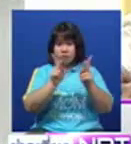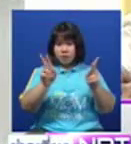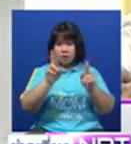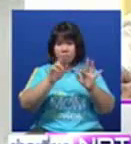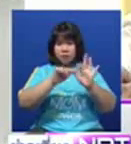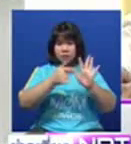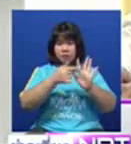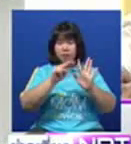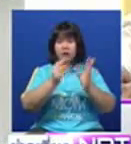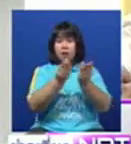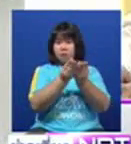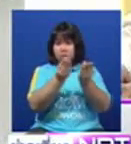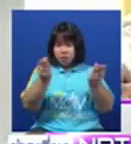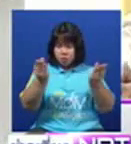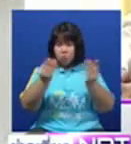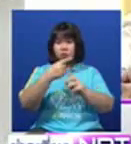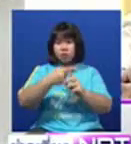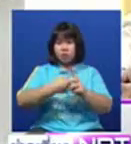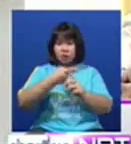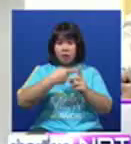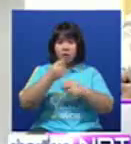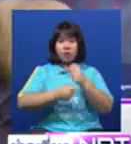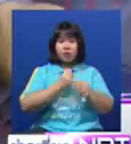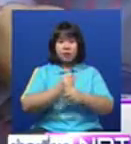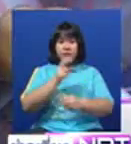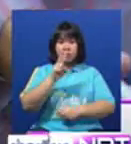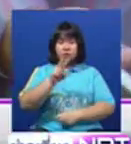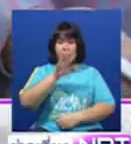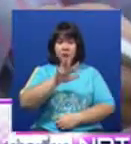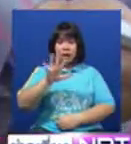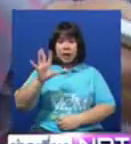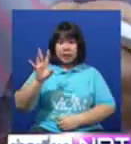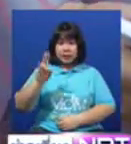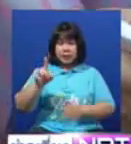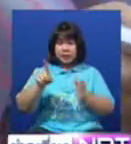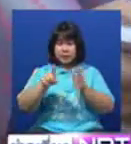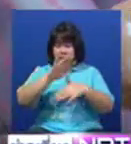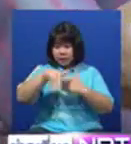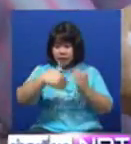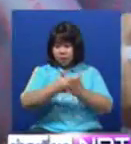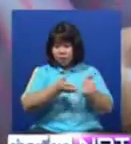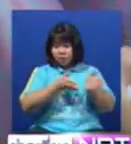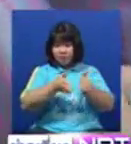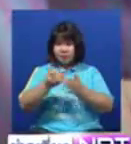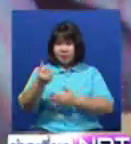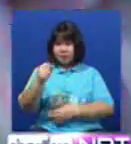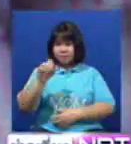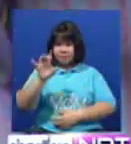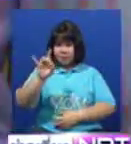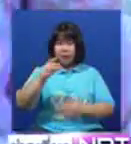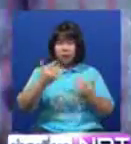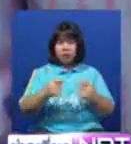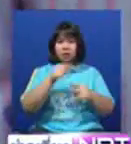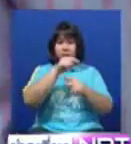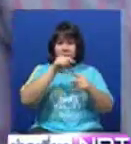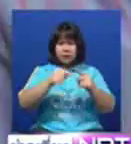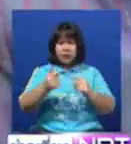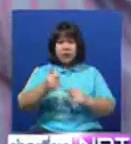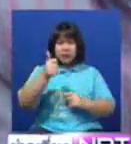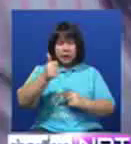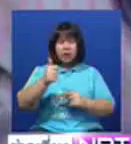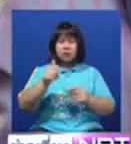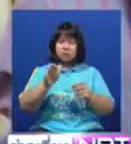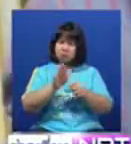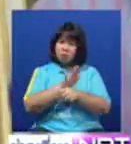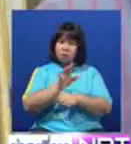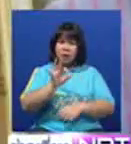ฐธรรมนูญฉบับชั่วคราวปี2557ทั้ง18คณะขณะนี้ผ่านไปแล้วร้อยละ95ซึ่งกร